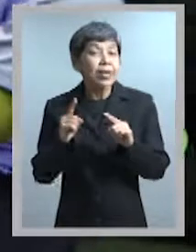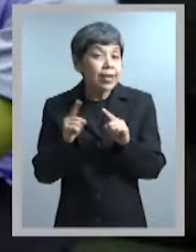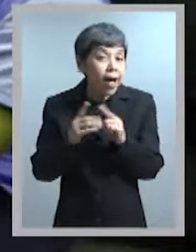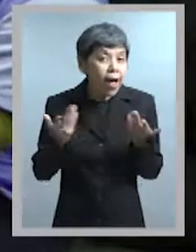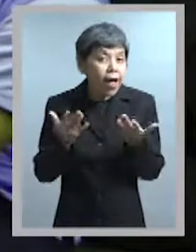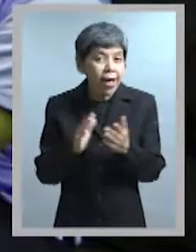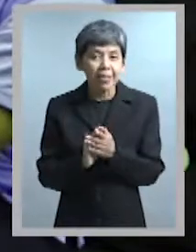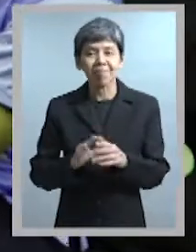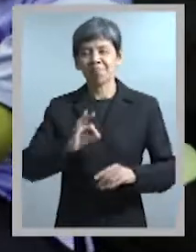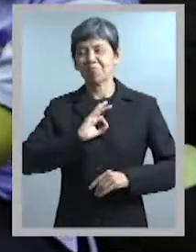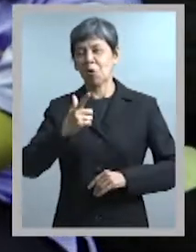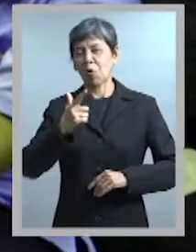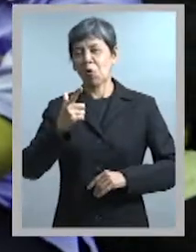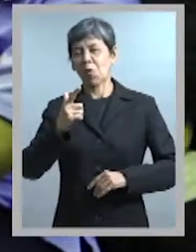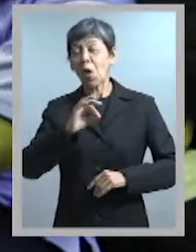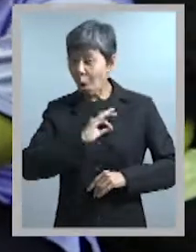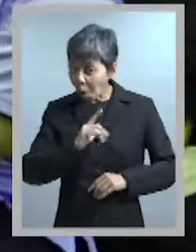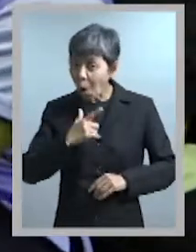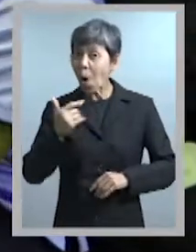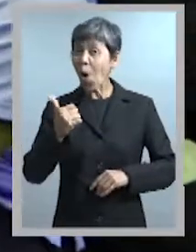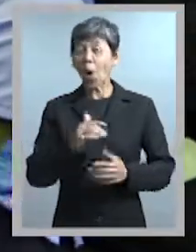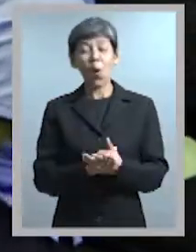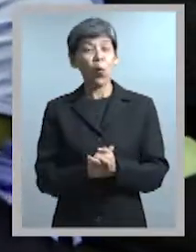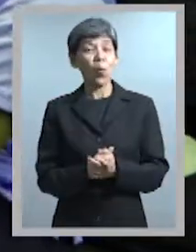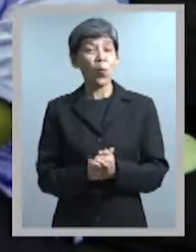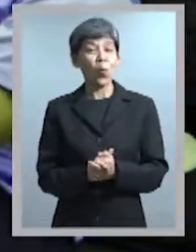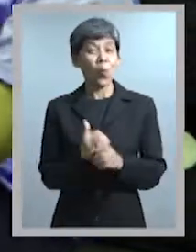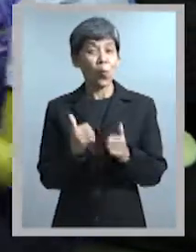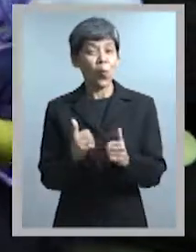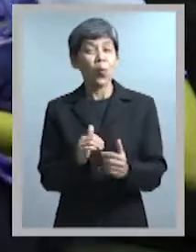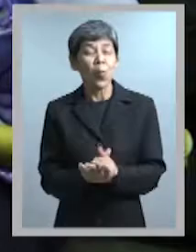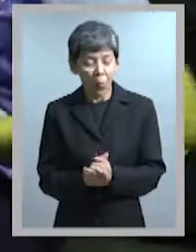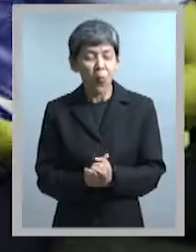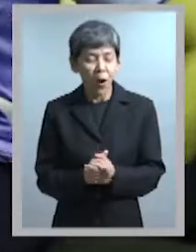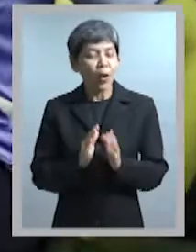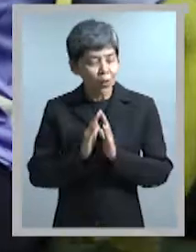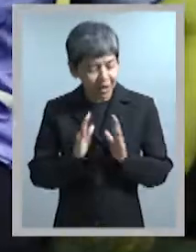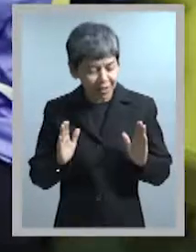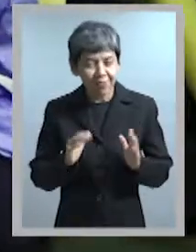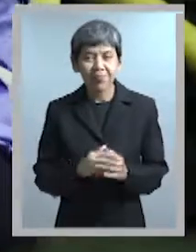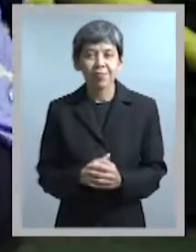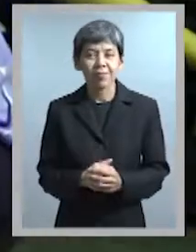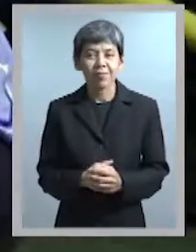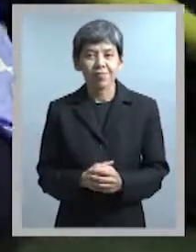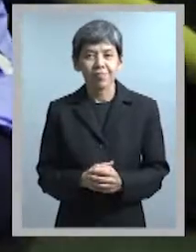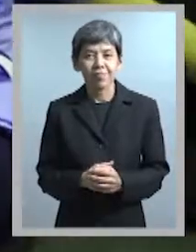แล้วก็ได้อันดับเป็นไงบ้างฮะ ได้เหรียญทองค่ะเยอะเลย จริงเหรอ ใช่ค่ะ แน่นอนมากเลยคุณผู้ชมโอเคครับงั้นก็ขอบคุณม